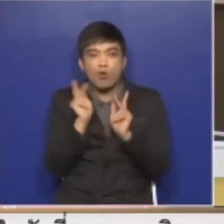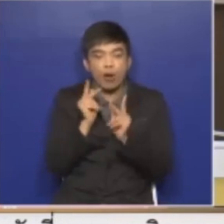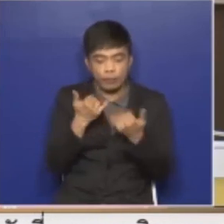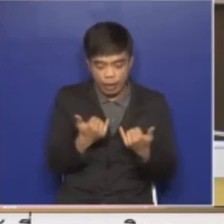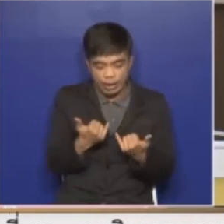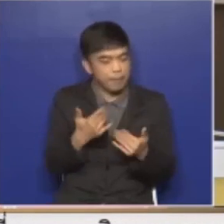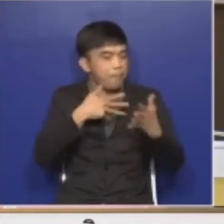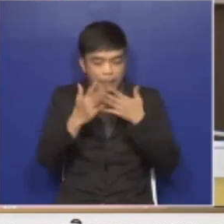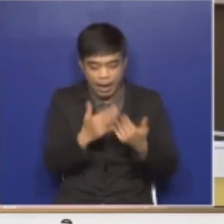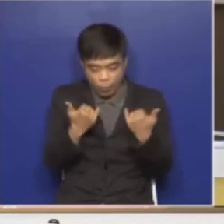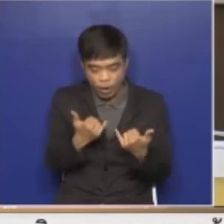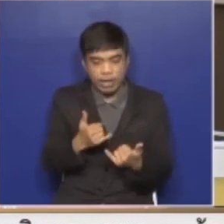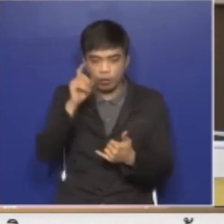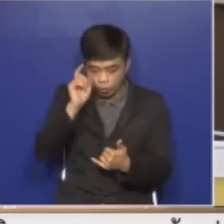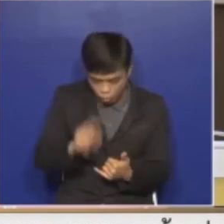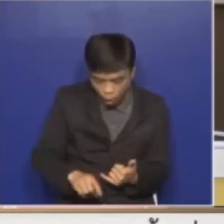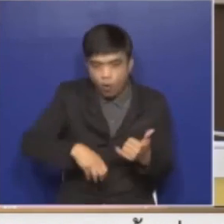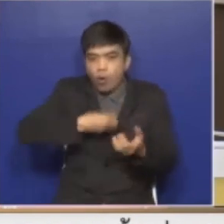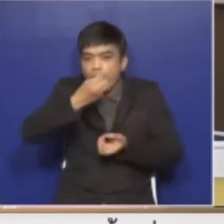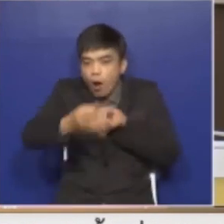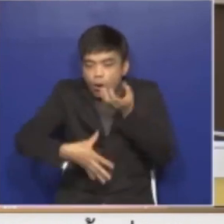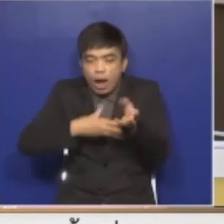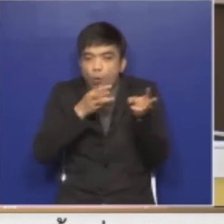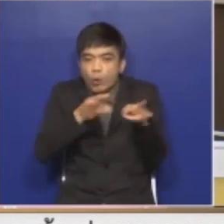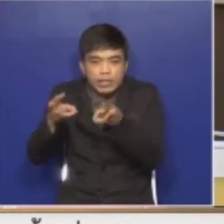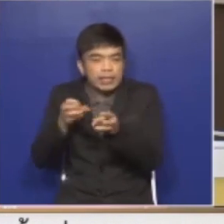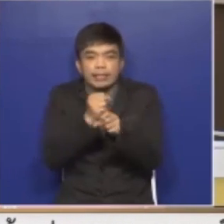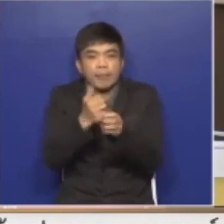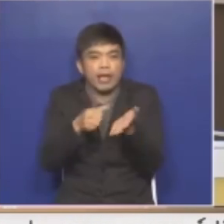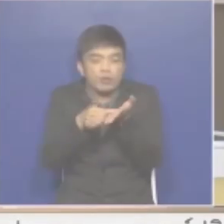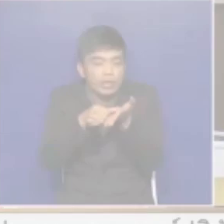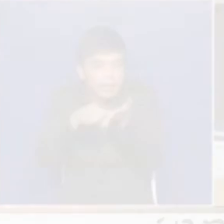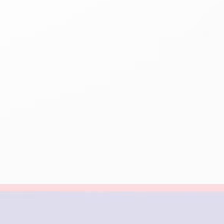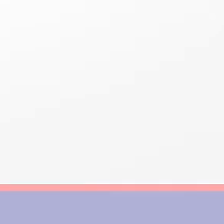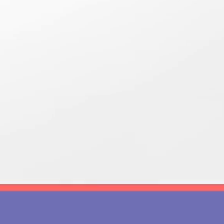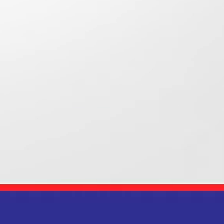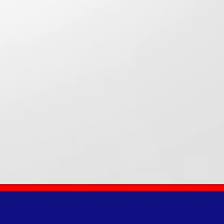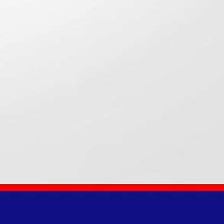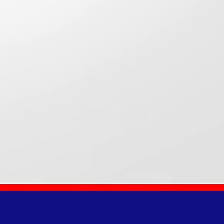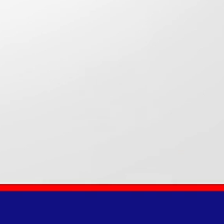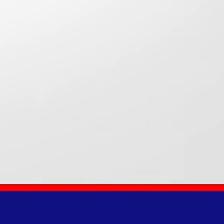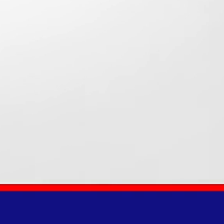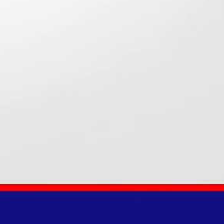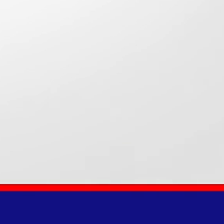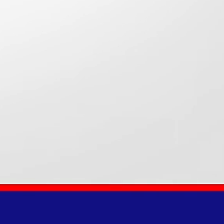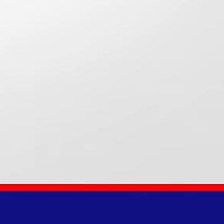ของชาติที่จะเกิดขึ้นขนาดเนี้ยเราจะทำยังไงขอบพระคุณทหารครับอ่ะม.ค